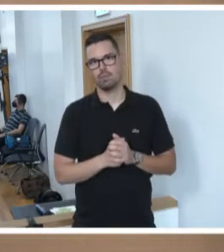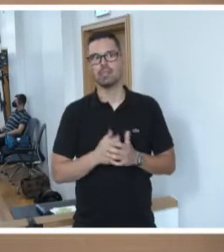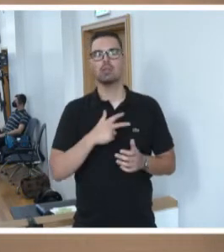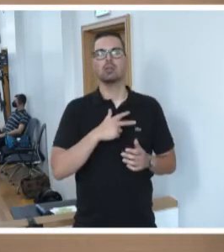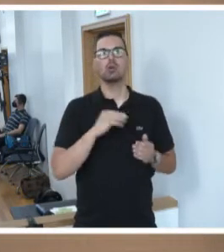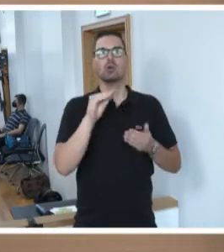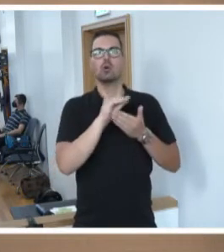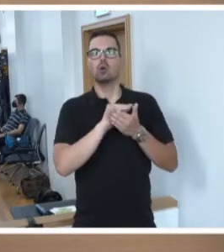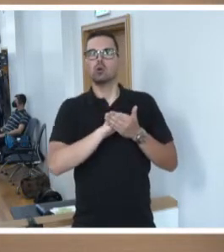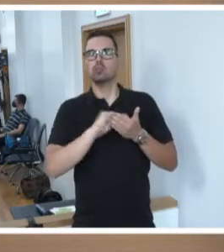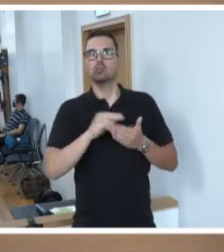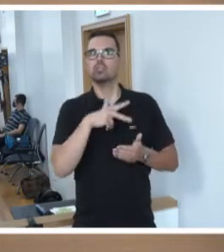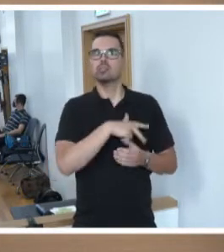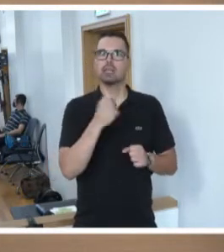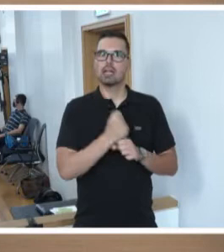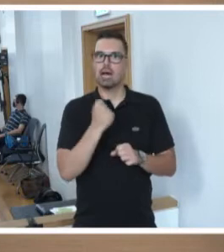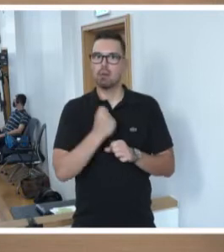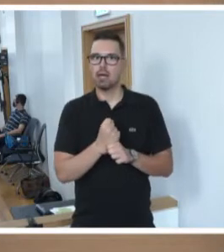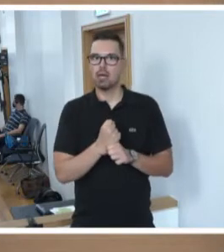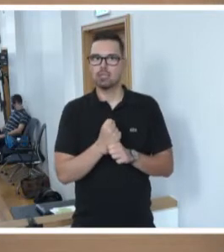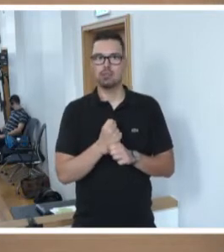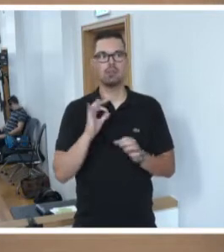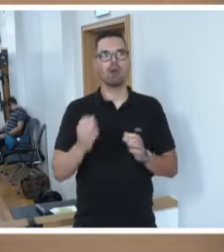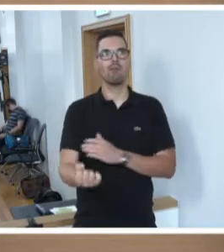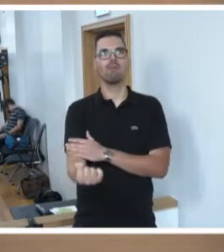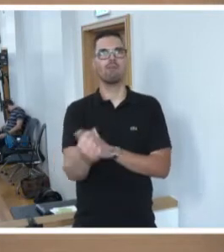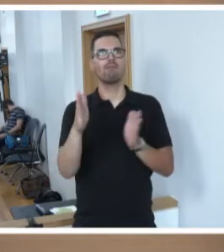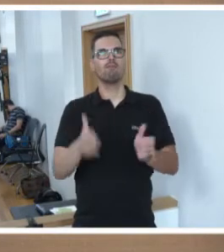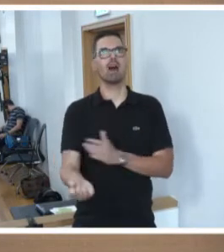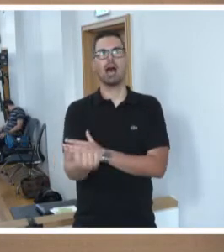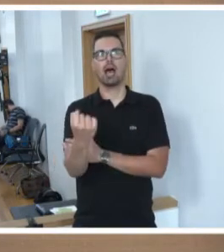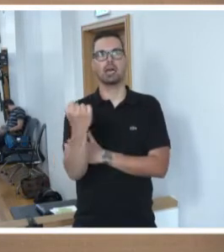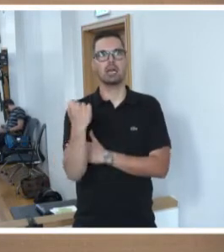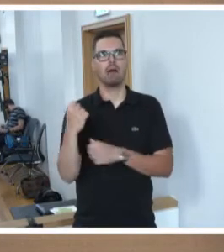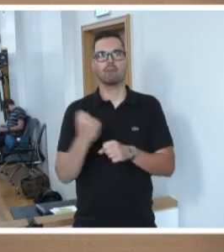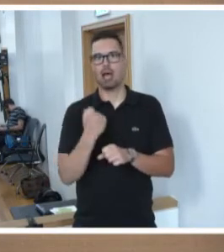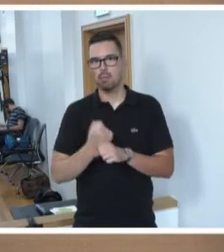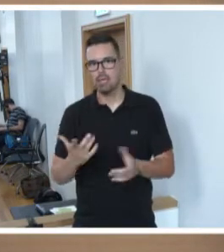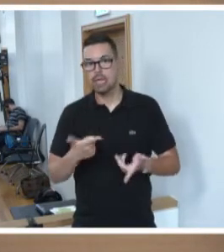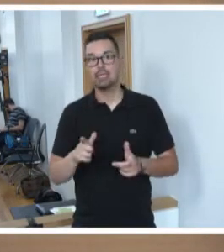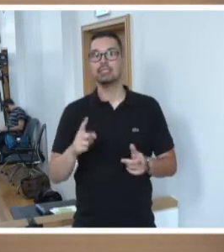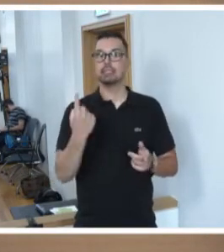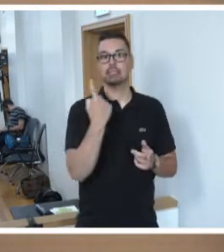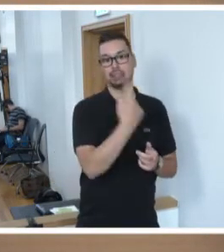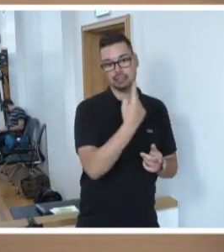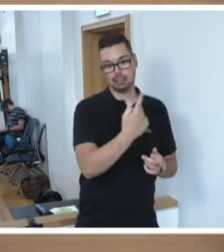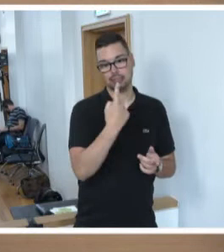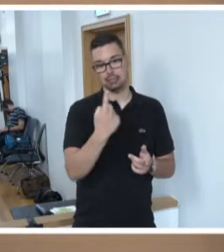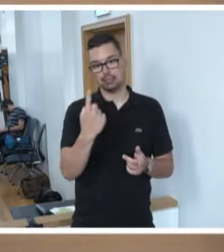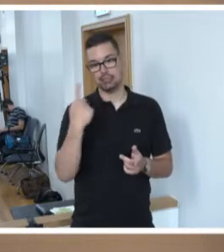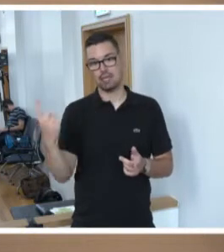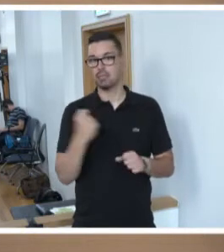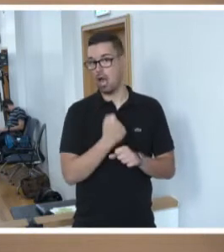Schulsozialarbeit ist keine Hilfskraft, die den Facharbeitern zuarbeiten soll. Nein, es sind eigenständige